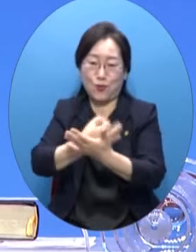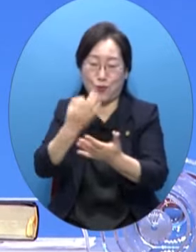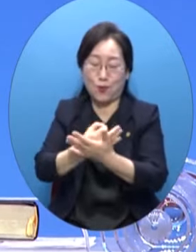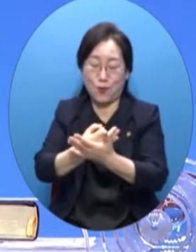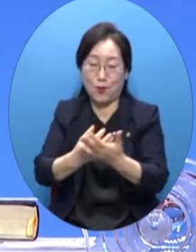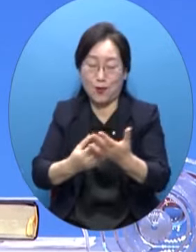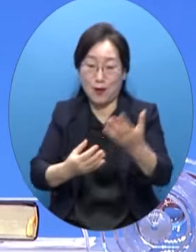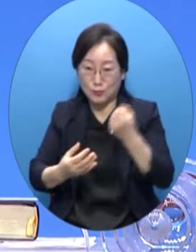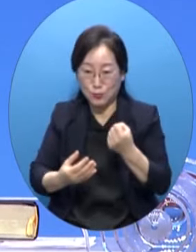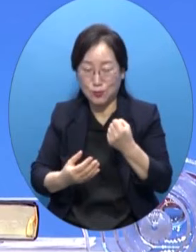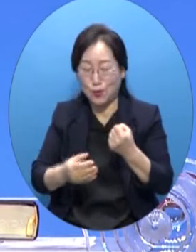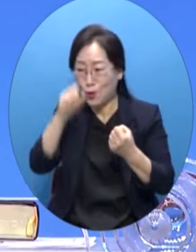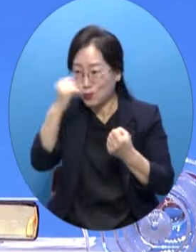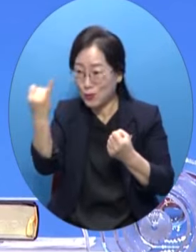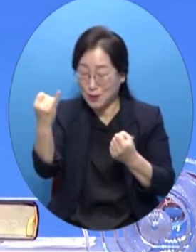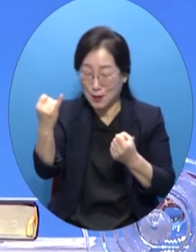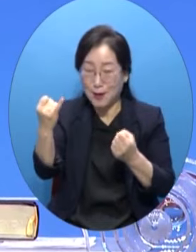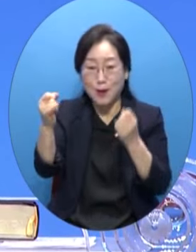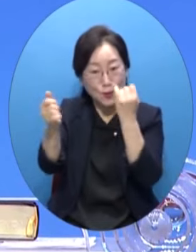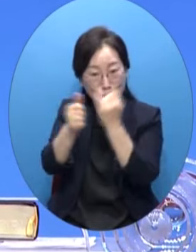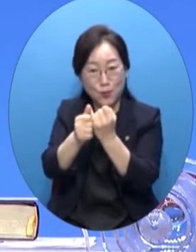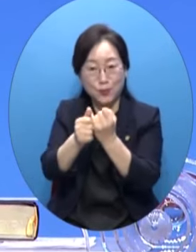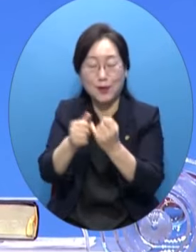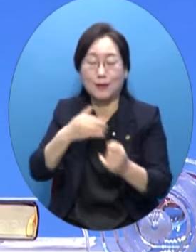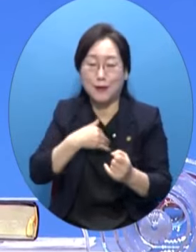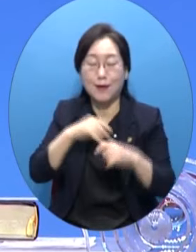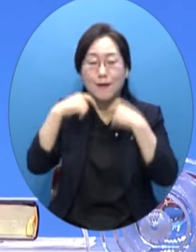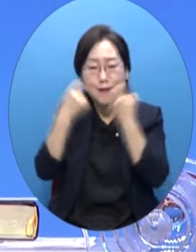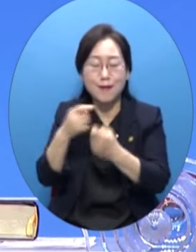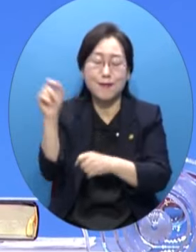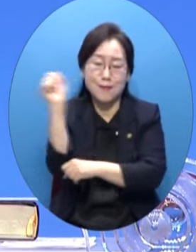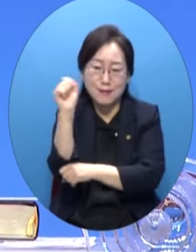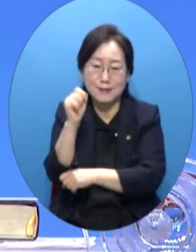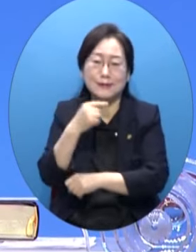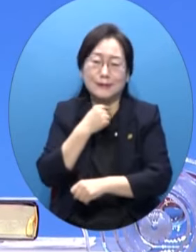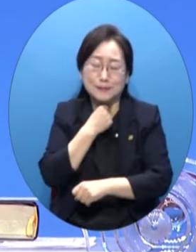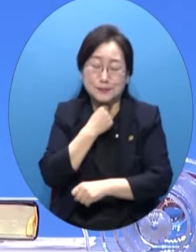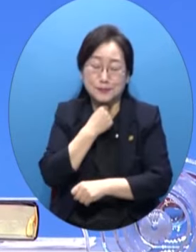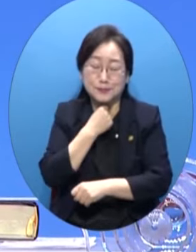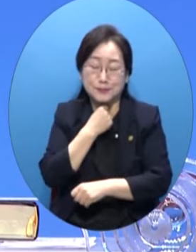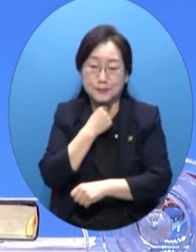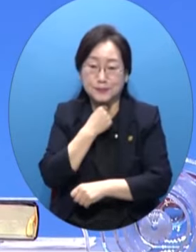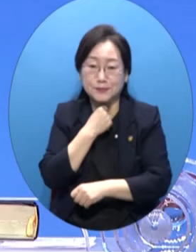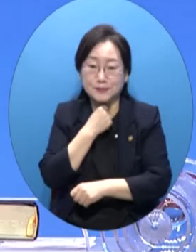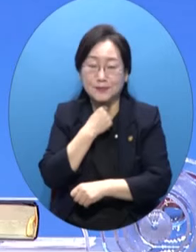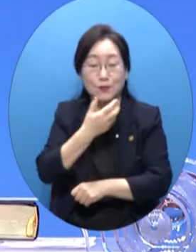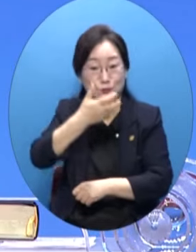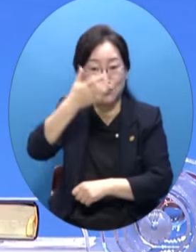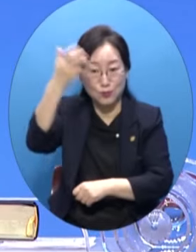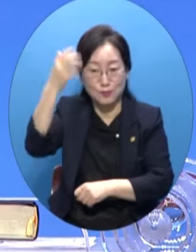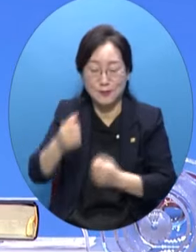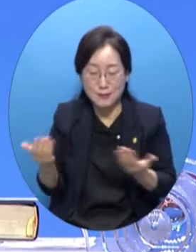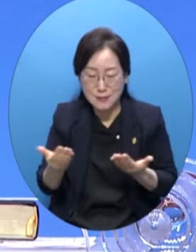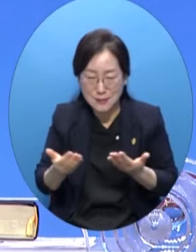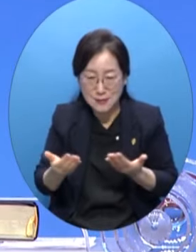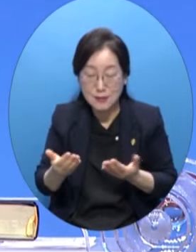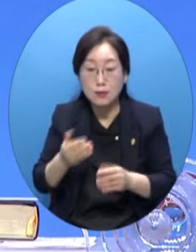좋은 사람 만나 결혼도 하고 그 다음에 개인 택시를 하겠다. 그런 꿈을 가지고 열심히 일하고